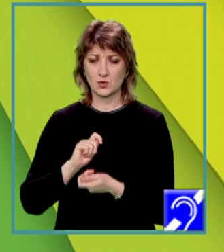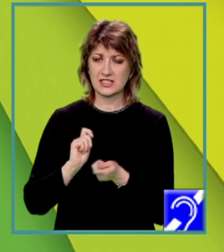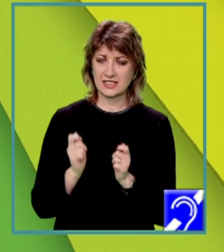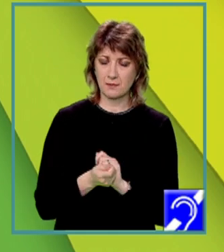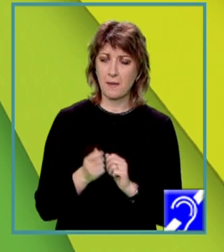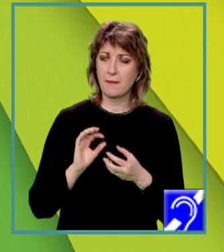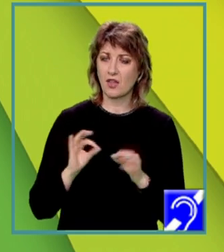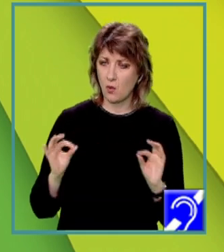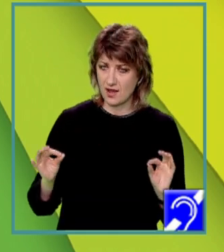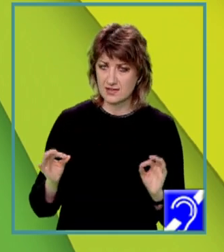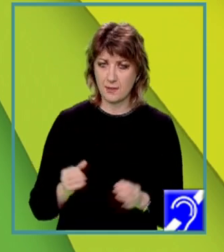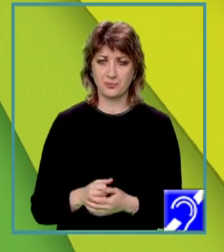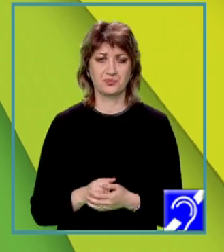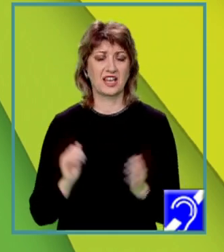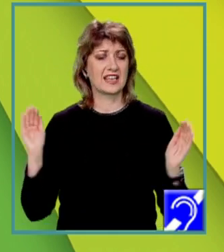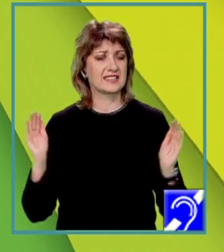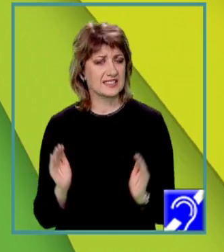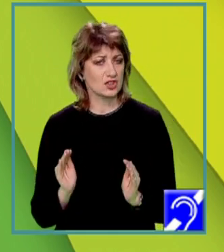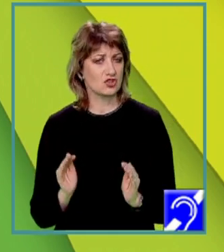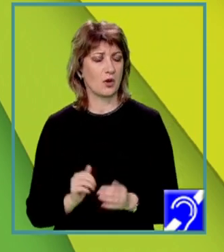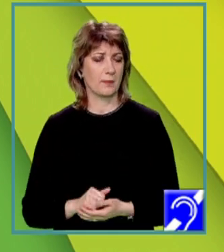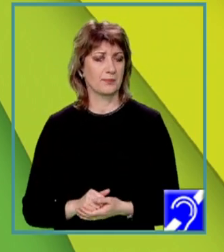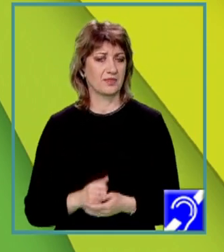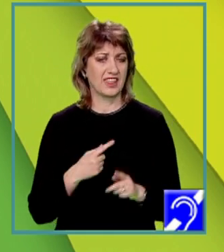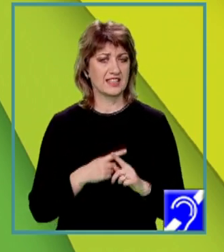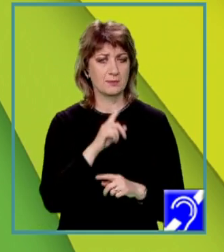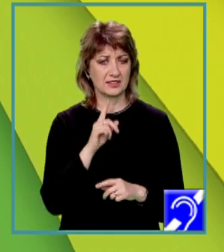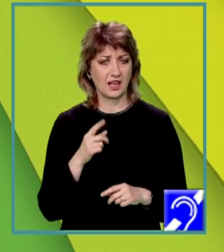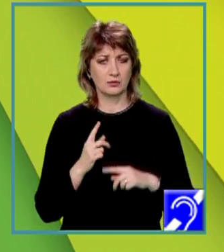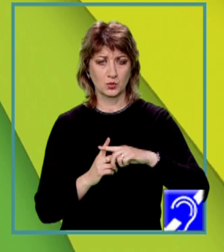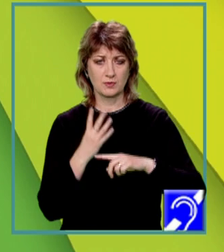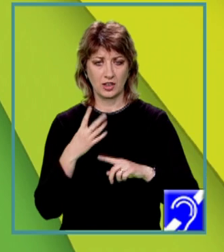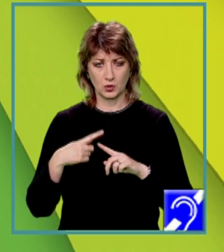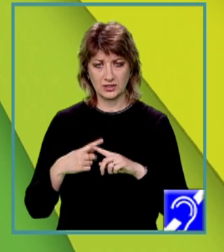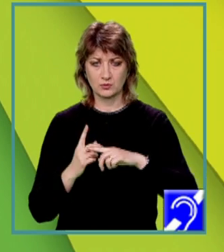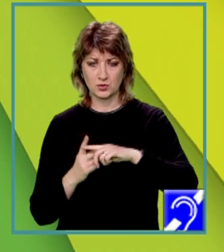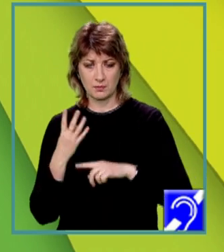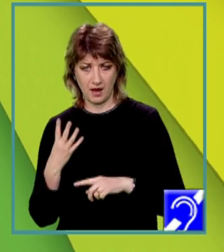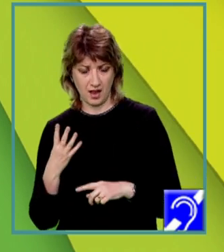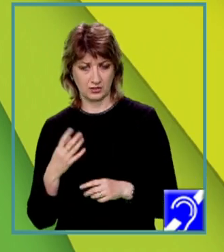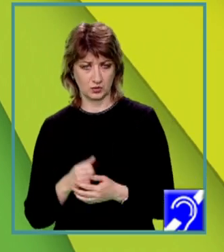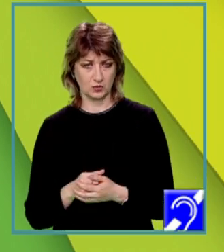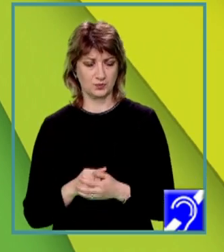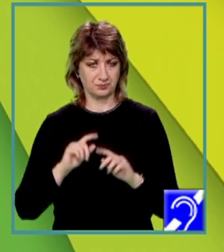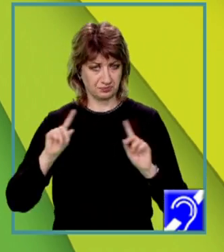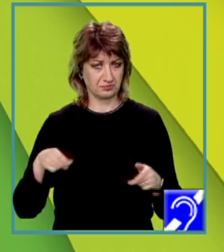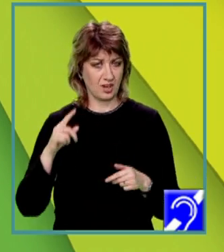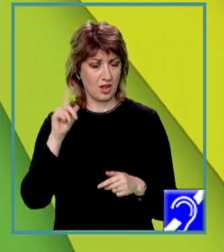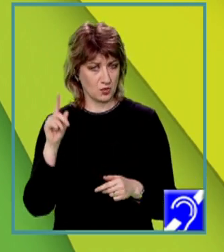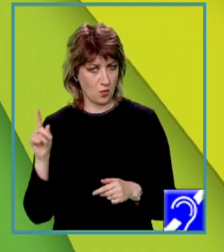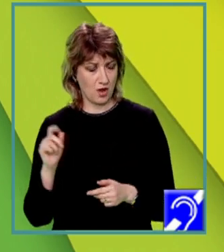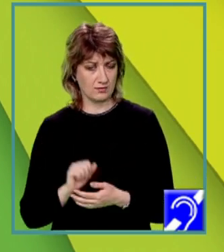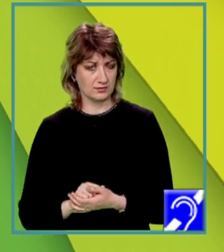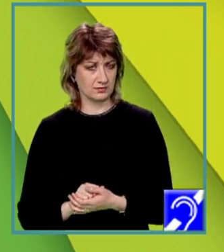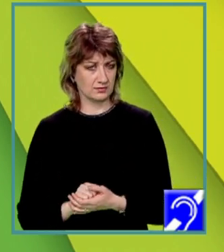ecuația are strângem x pătrat plus 4x plus patru în x plus 2 totul la a doua